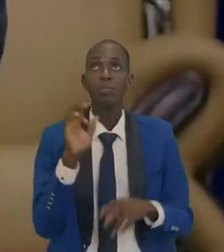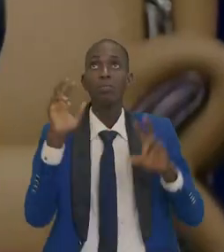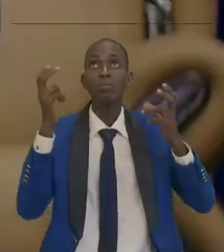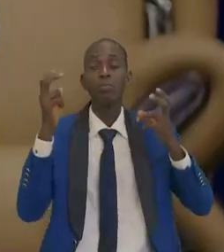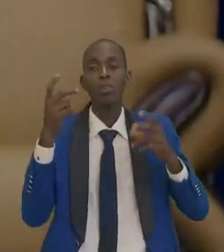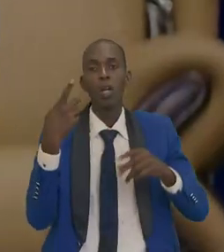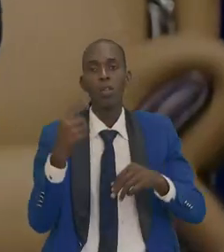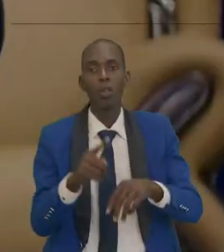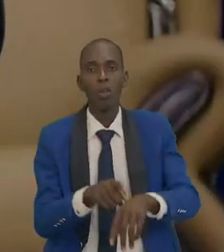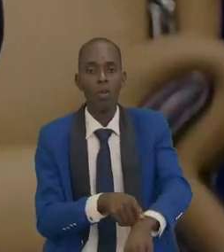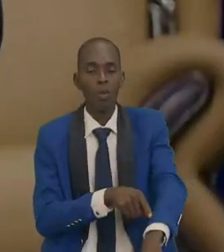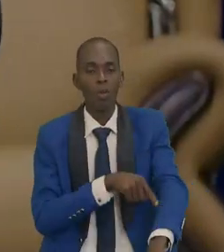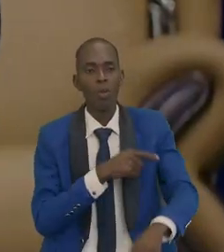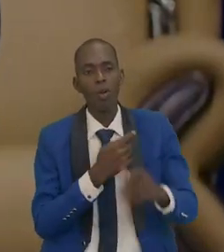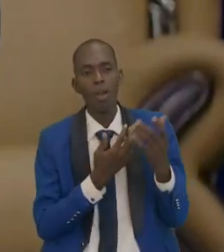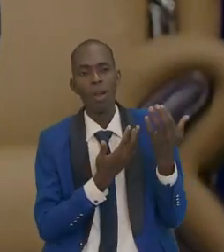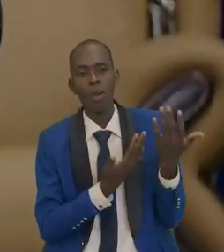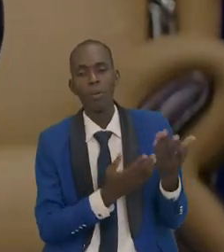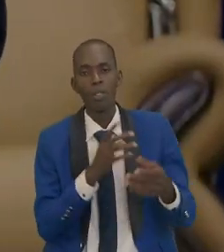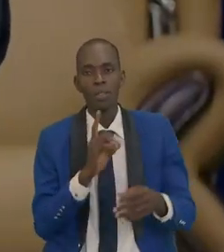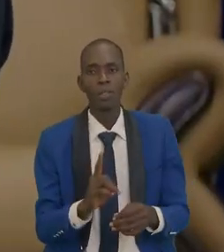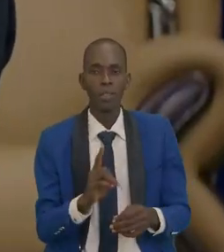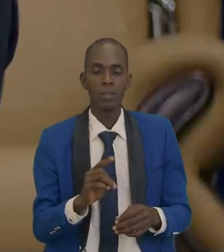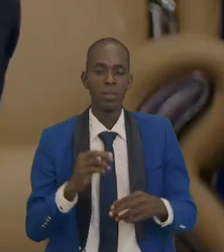C'est le réveil attendu.